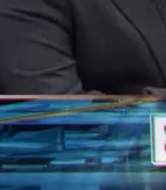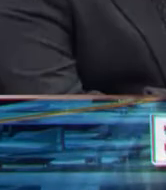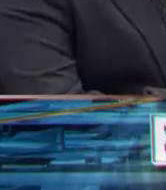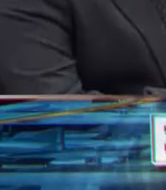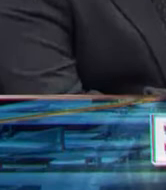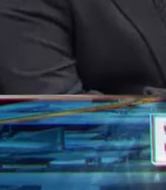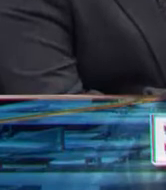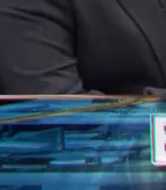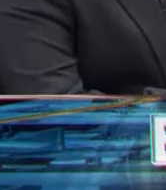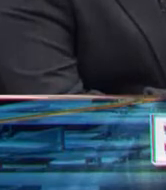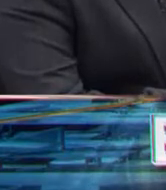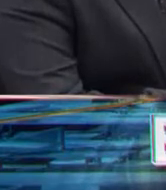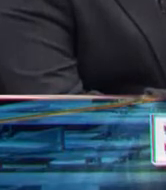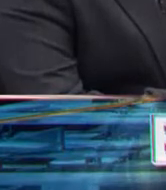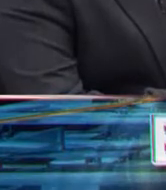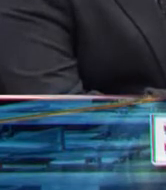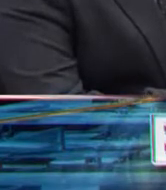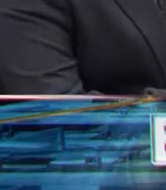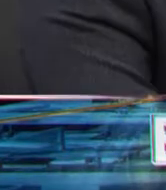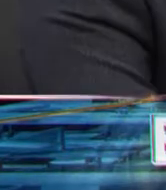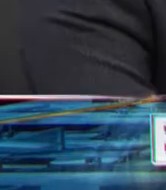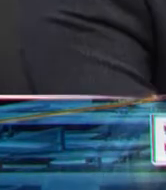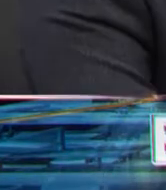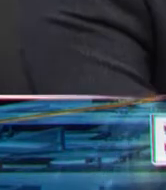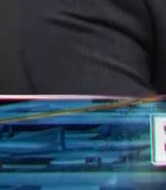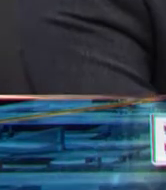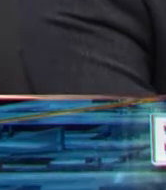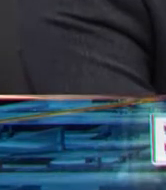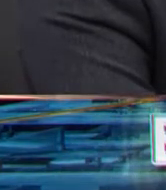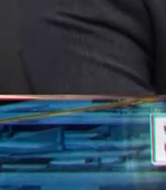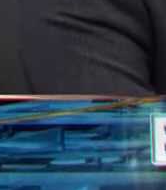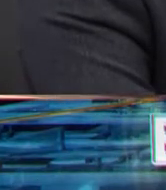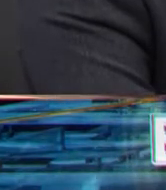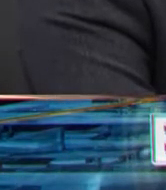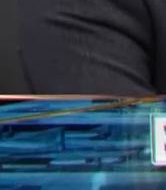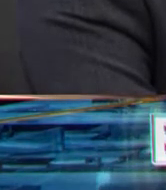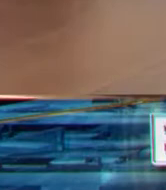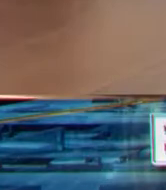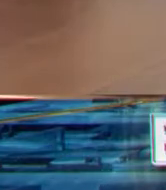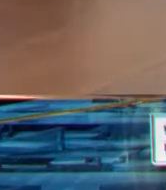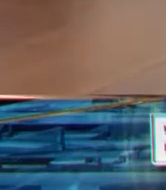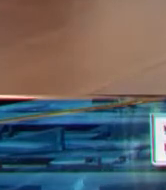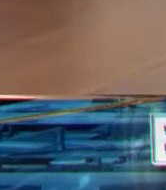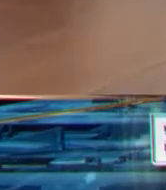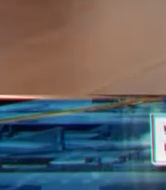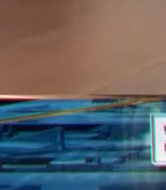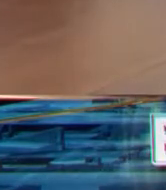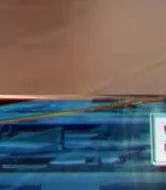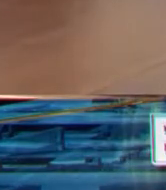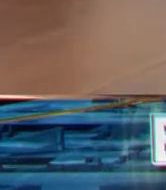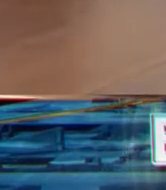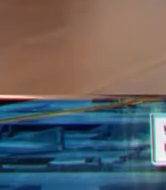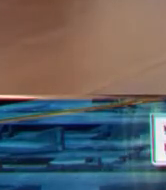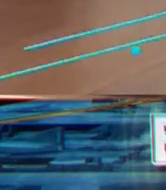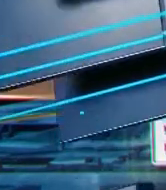Әкіммен кездесіп ұсыныс жасады. Үнділік инвесторлар Алматы облыстық көпсалалы ауруханасы жанынан 360 орындық стационар салғысы бар.